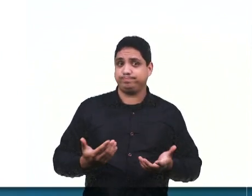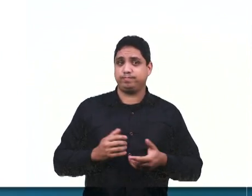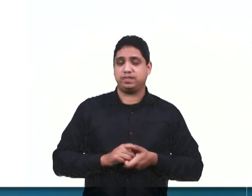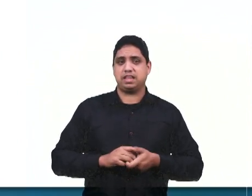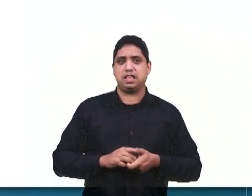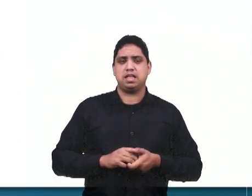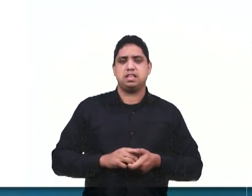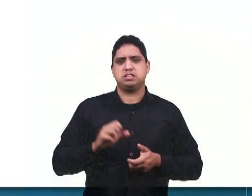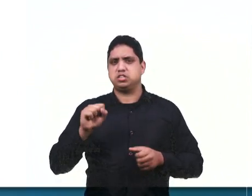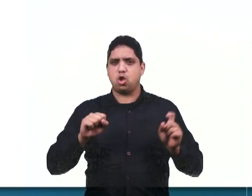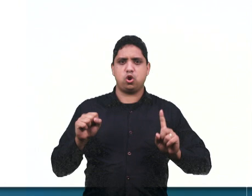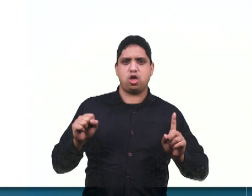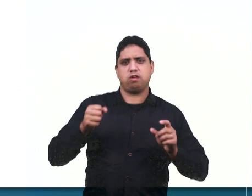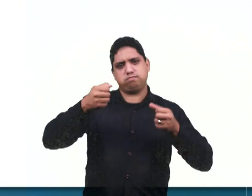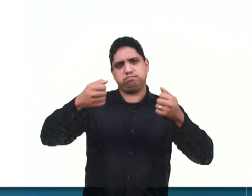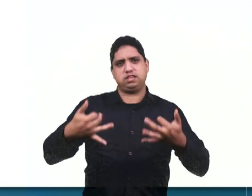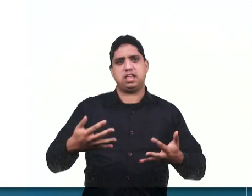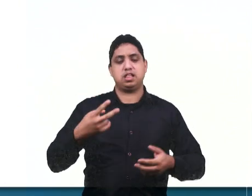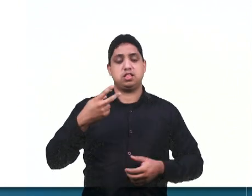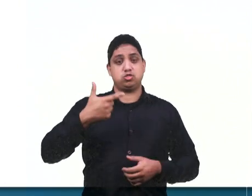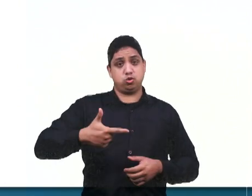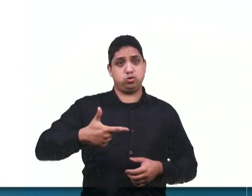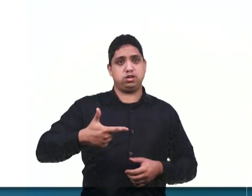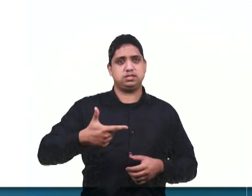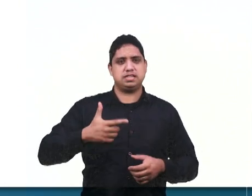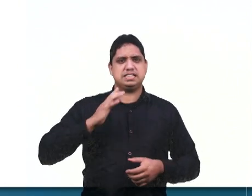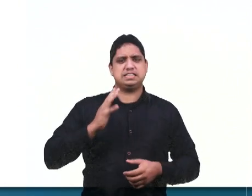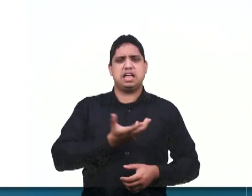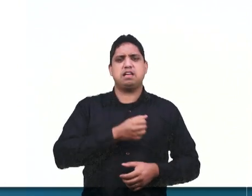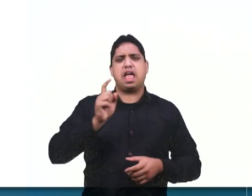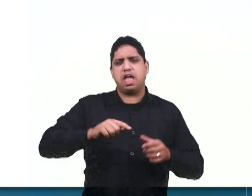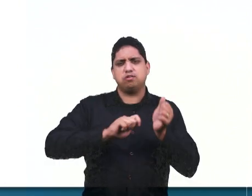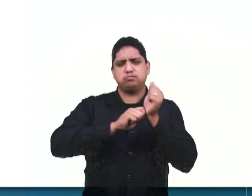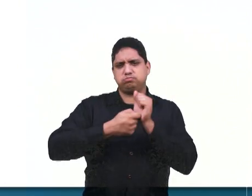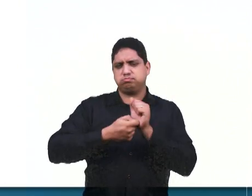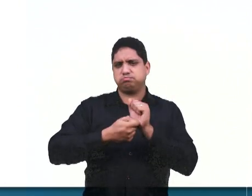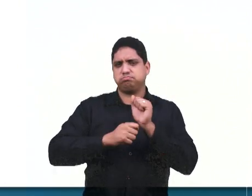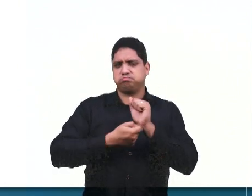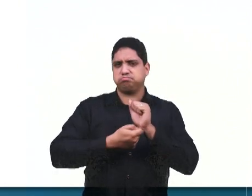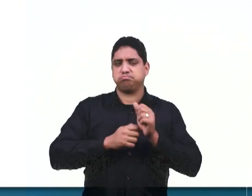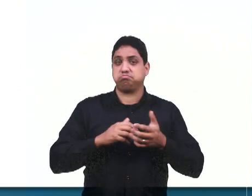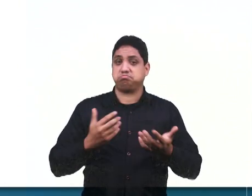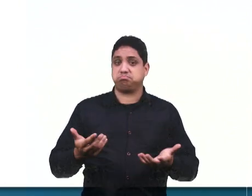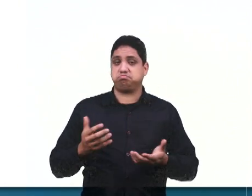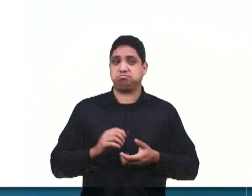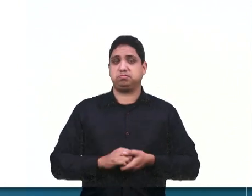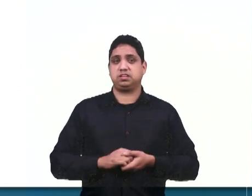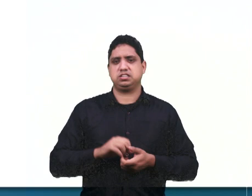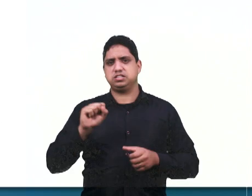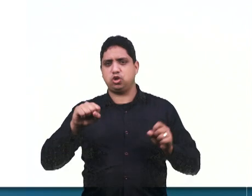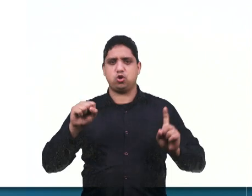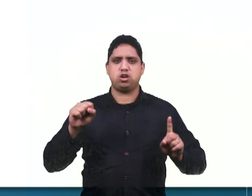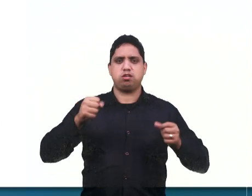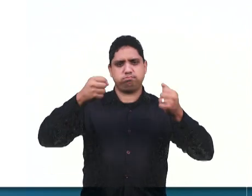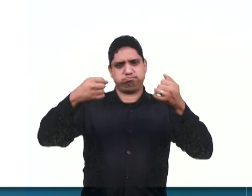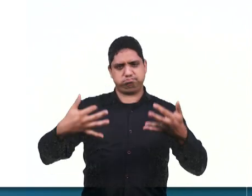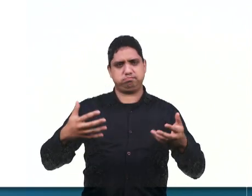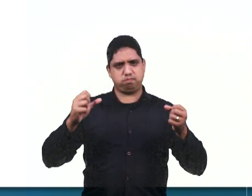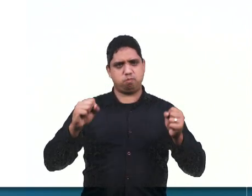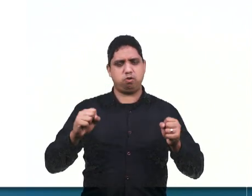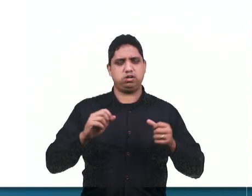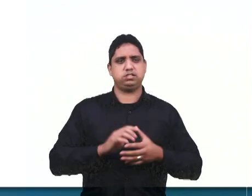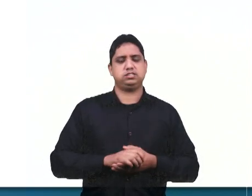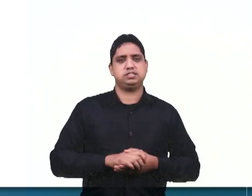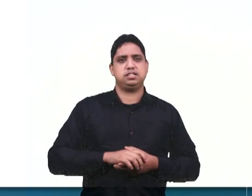mystère? Oui ou non? Vous pouvez commenter aussi. 2. Le salut est un mystère? Oui ou non? Vous pouvez